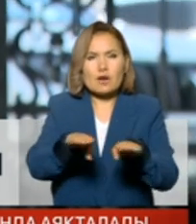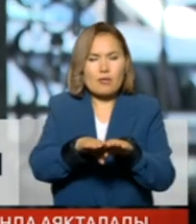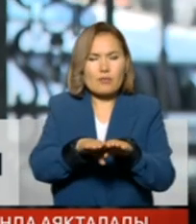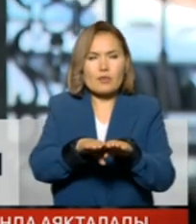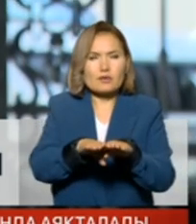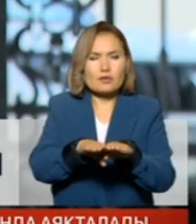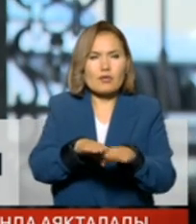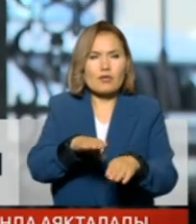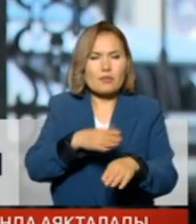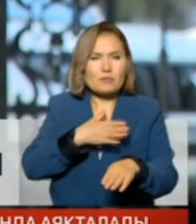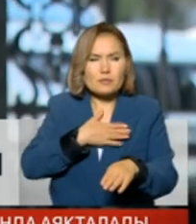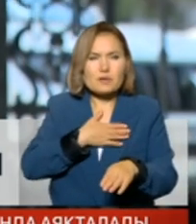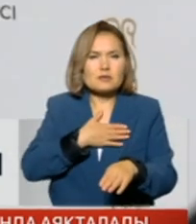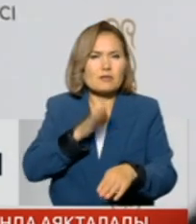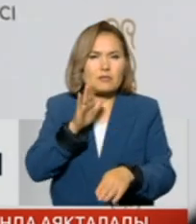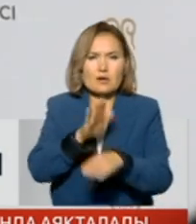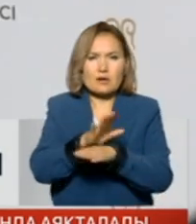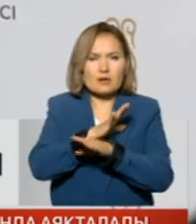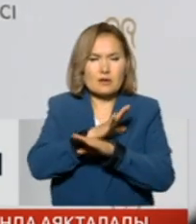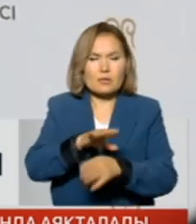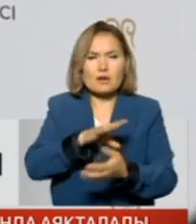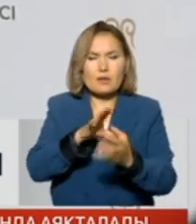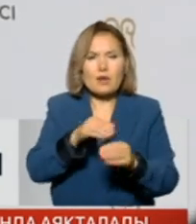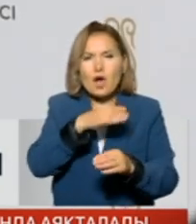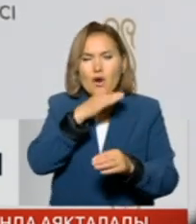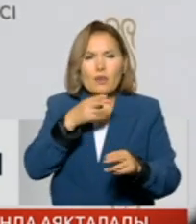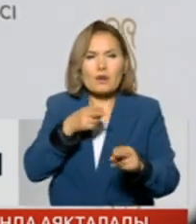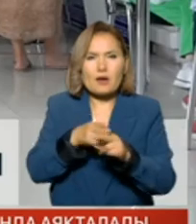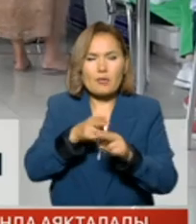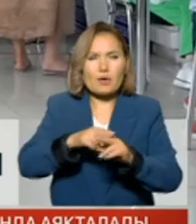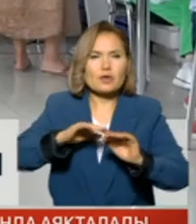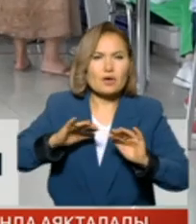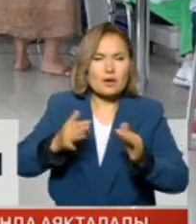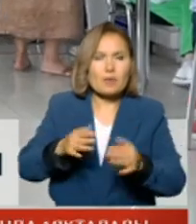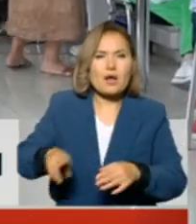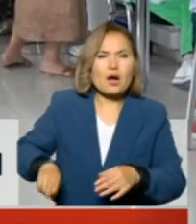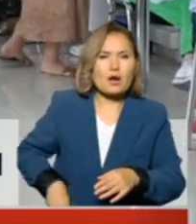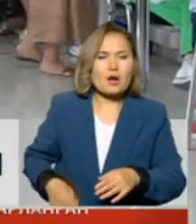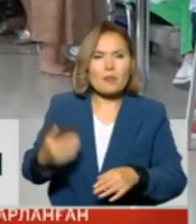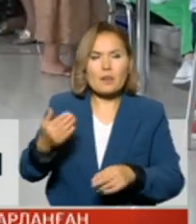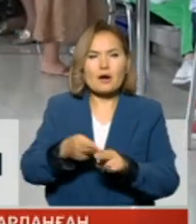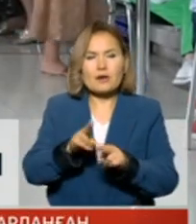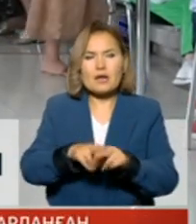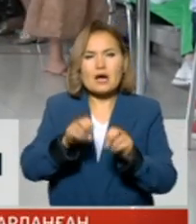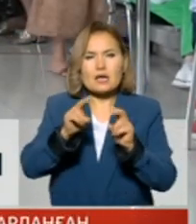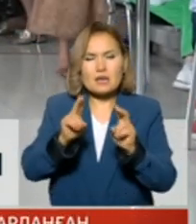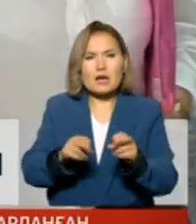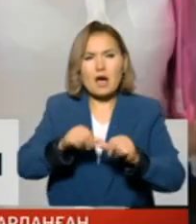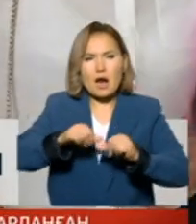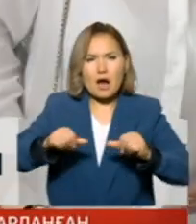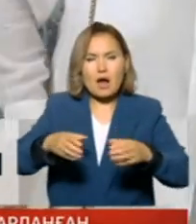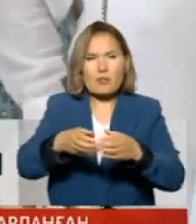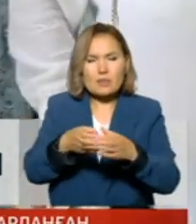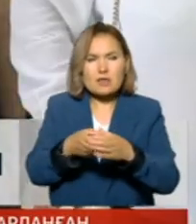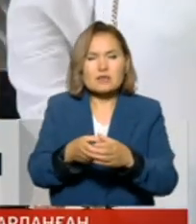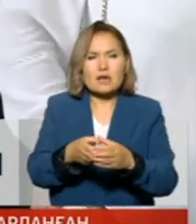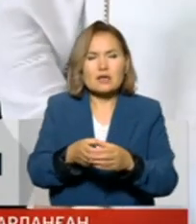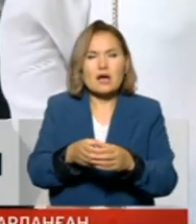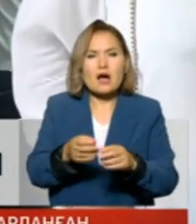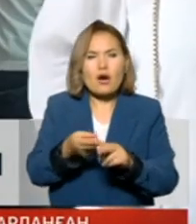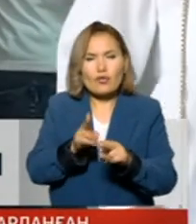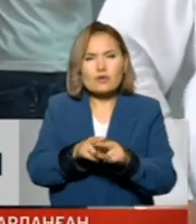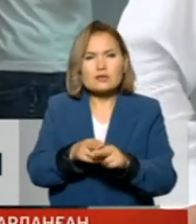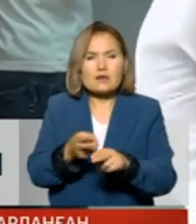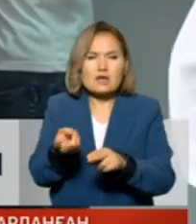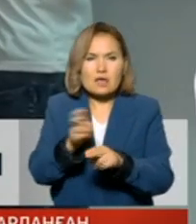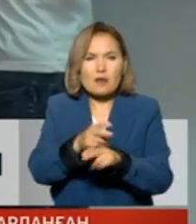мүлдем сұрақ туындаған жоқ. Түрлі кедергілерден мезі болған балабақша құрылтайшысы енді арнайы комиссия құруды талап етіп отыр. Оған түрлі